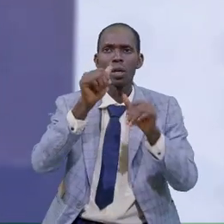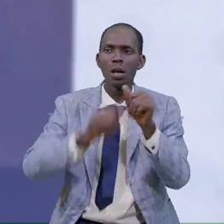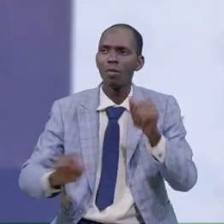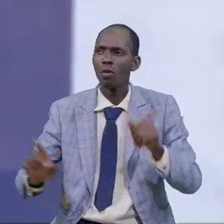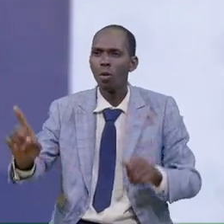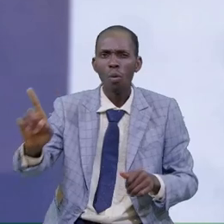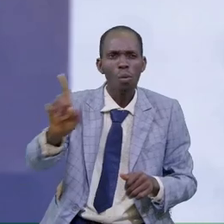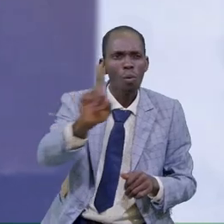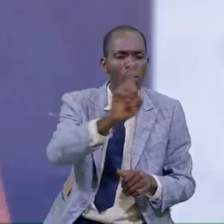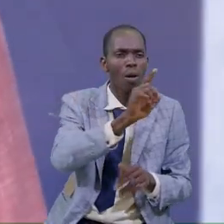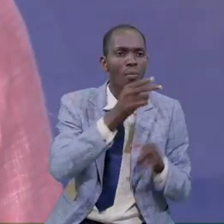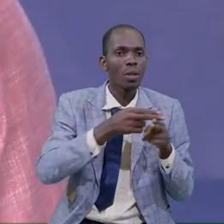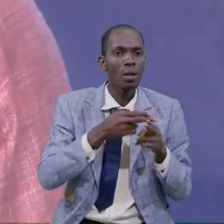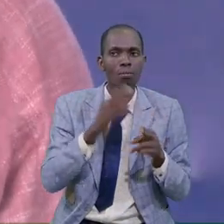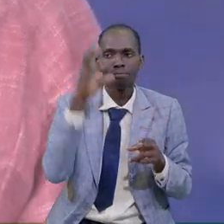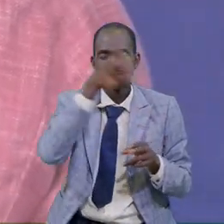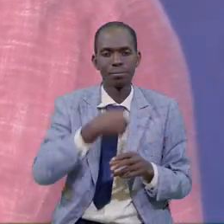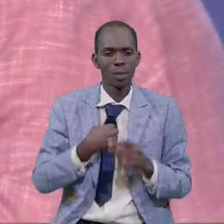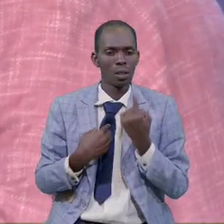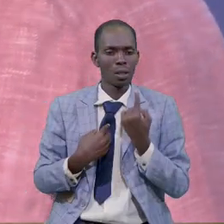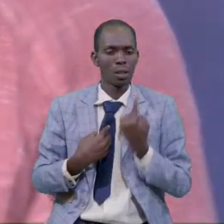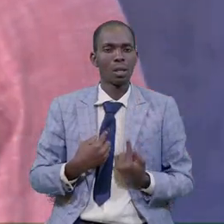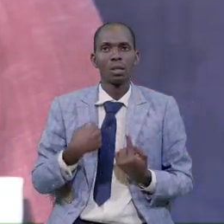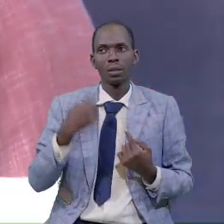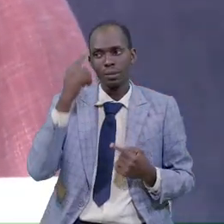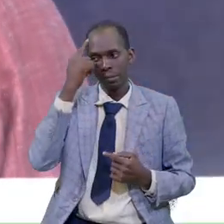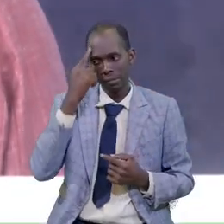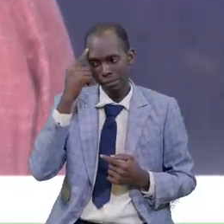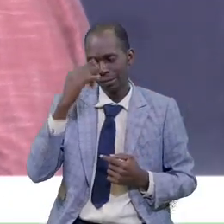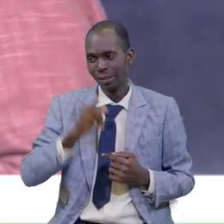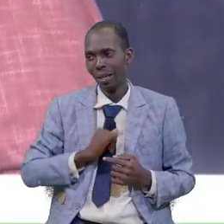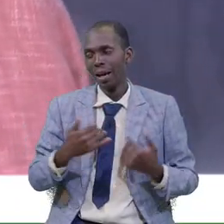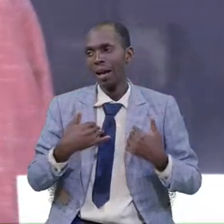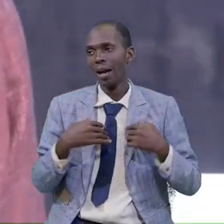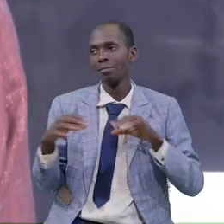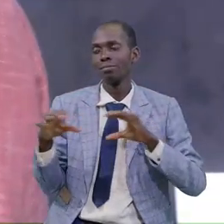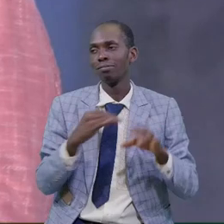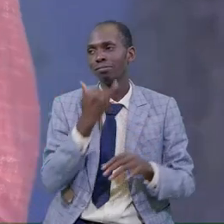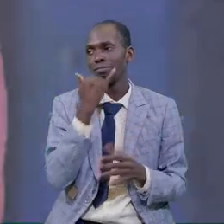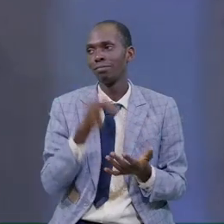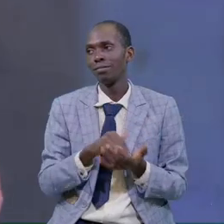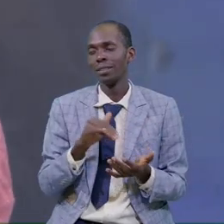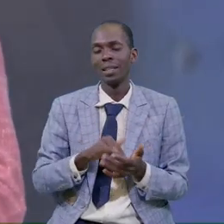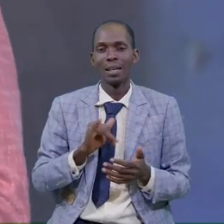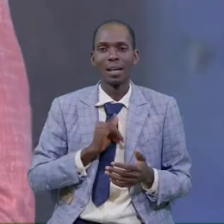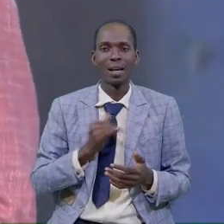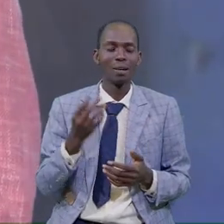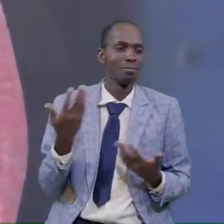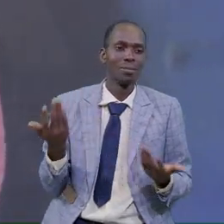pas appelé mon nom. Je me disais, ah, j'ai encore tout gâché aujourd'hui. Parce que j'étais pas trop surpris.